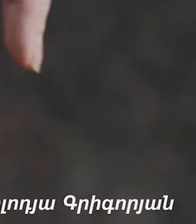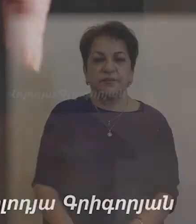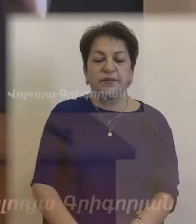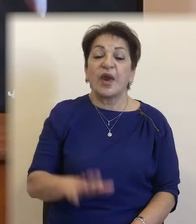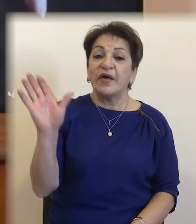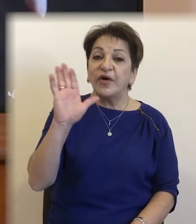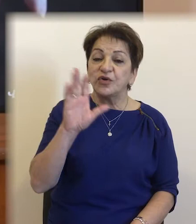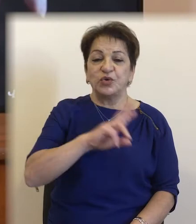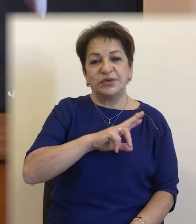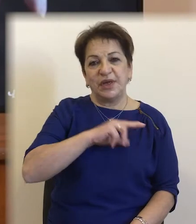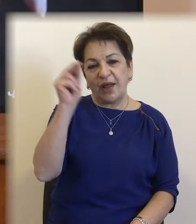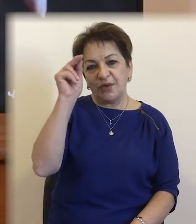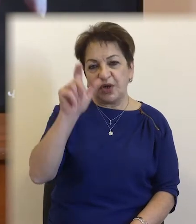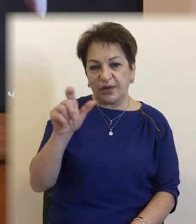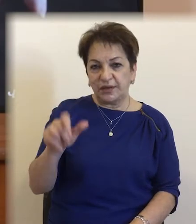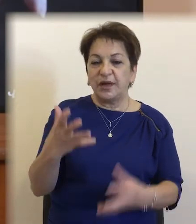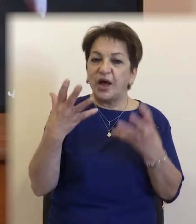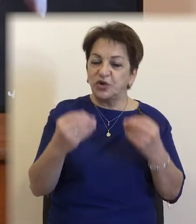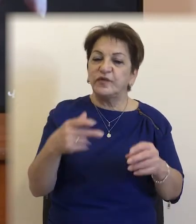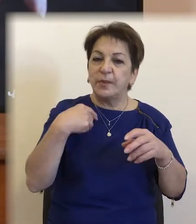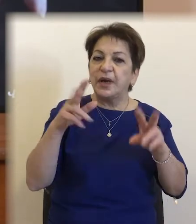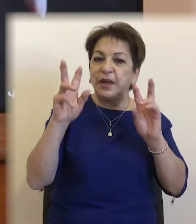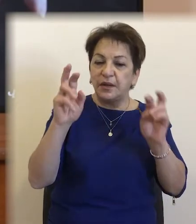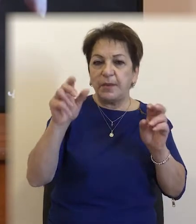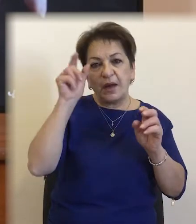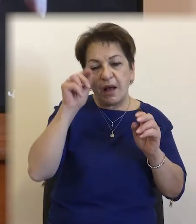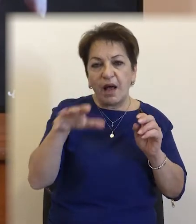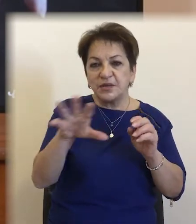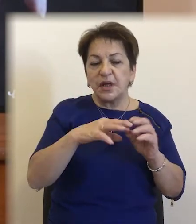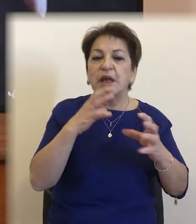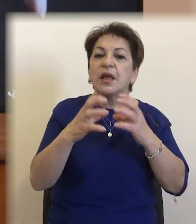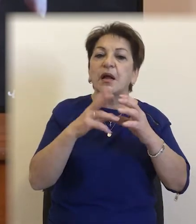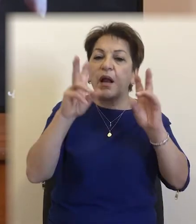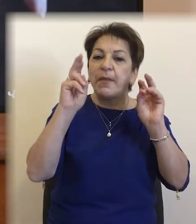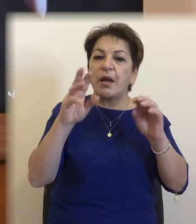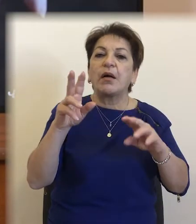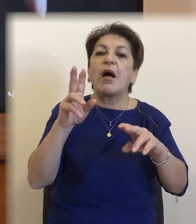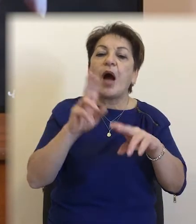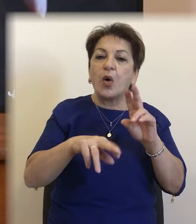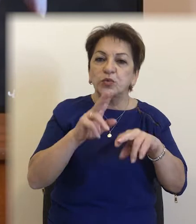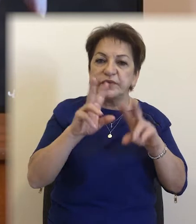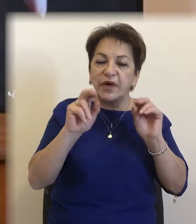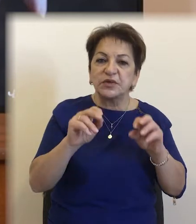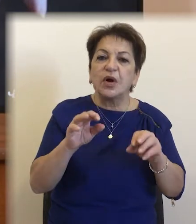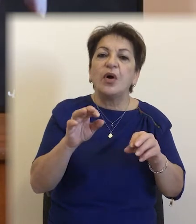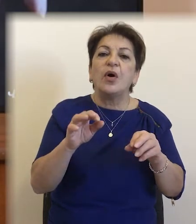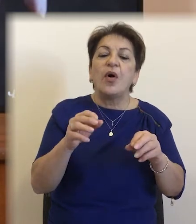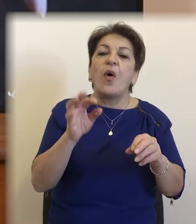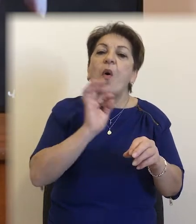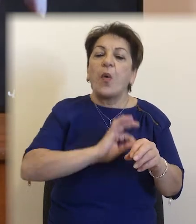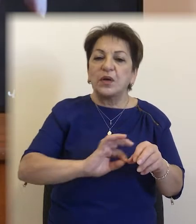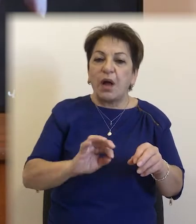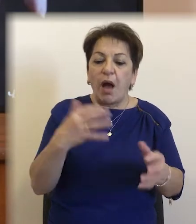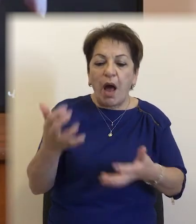Վողջույն սիրելի աշակերտներ, այսօրվա մեր թեման է Հայաստանի երկրաբանական կարուցվացքը և օգտակար